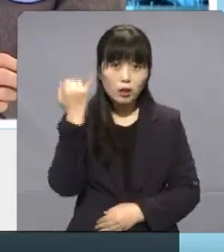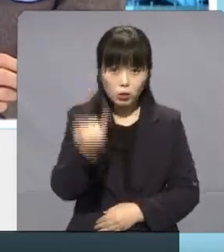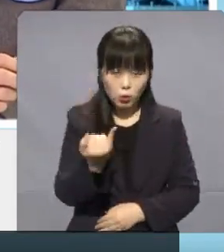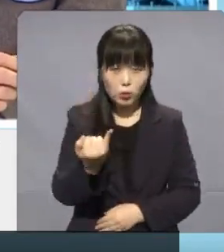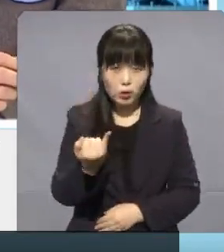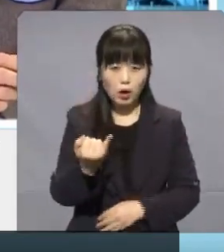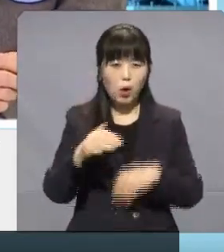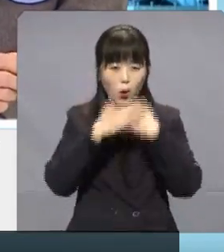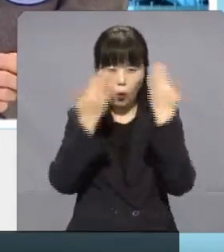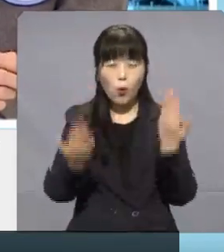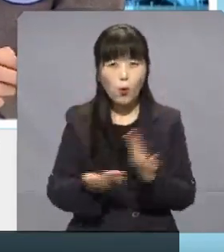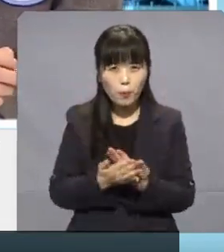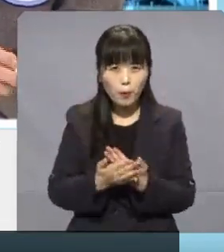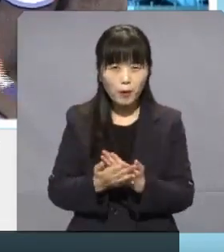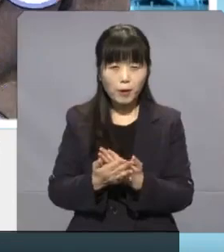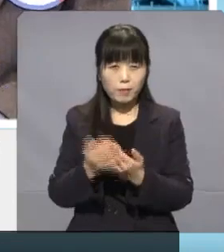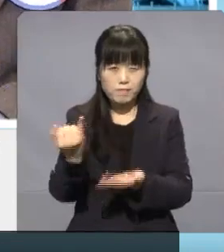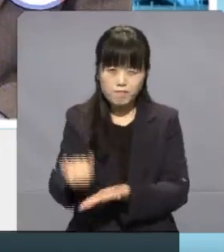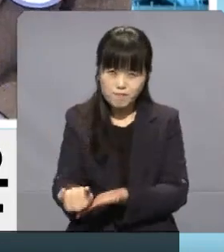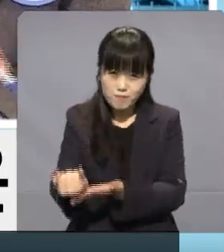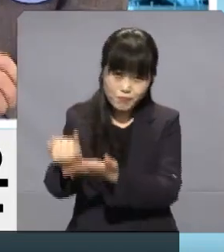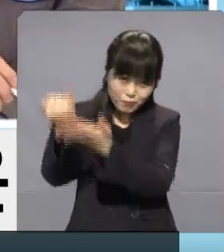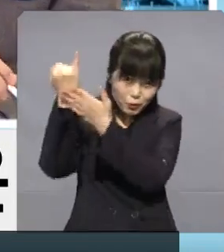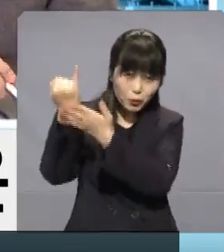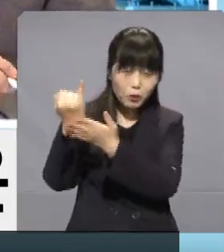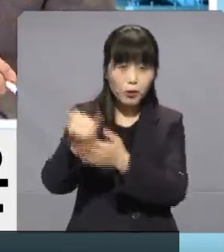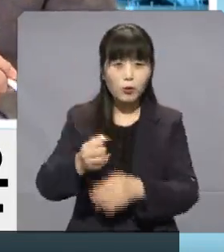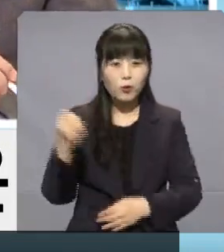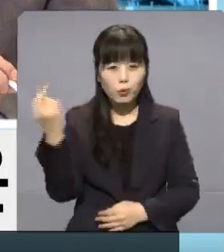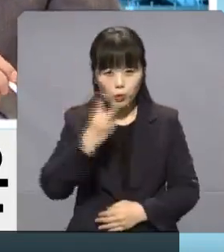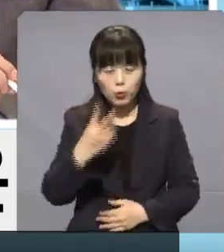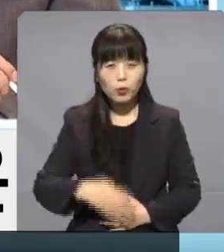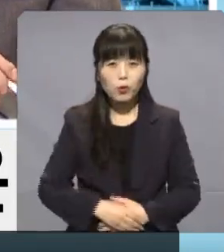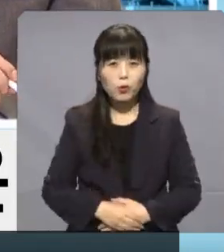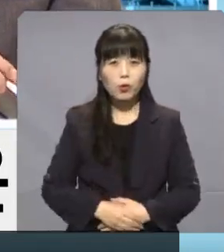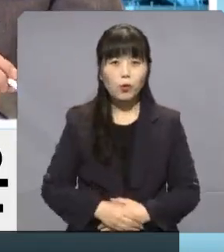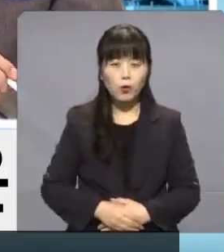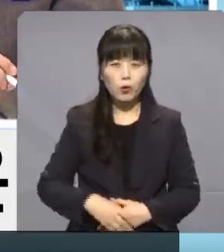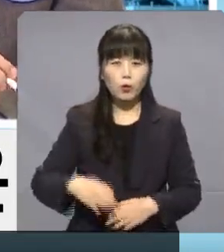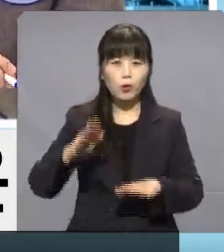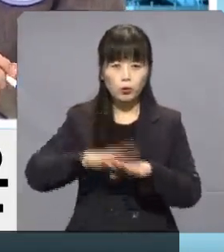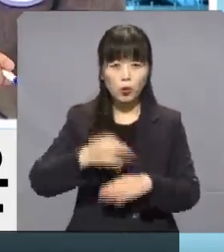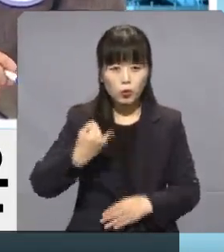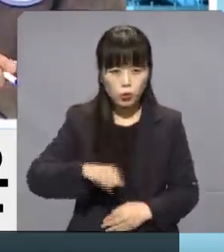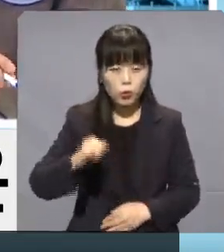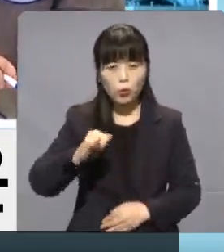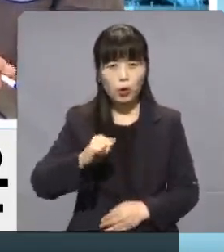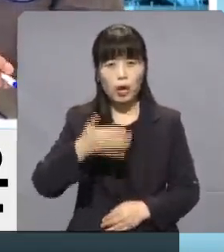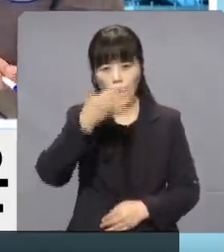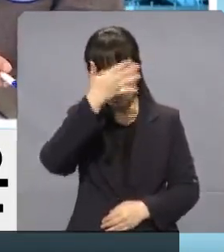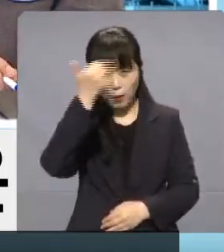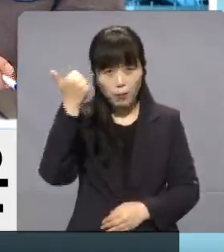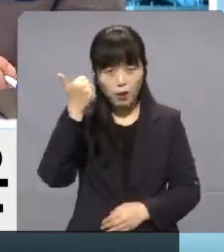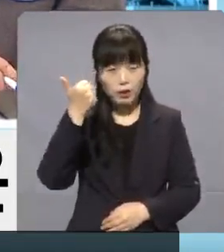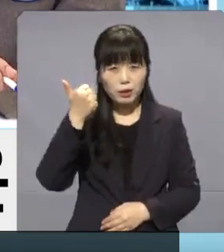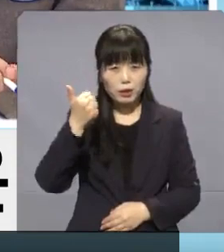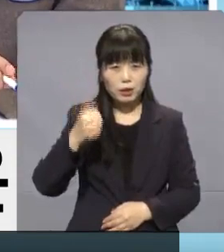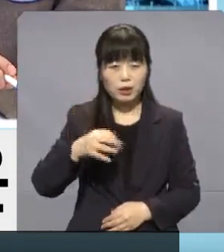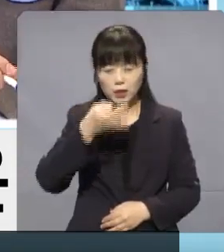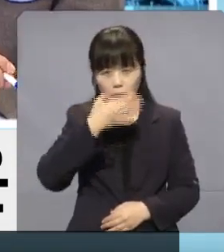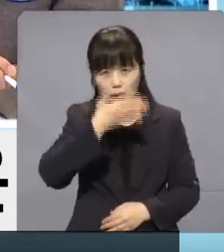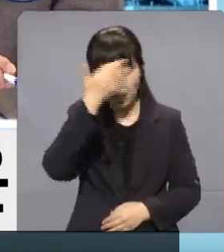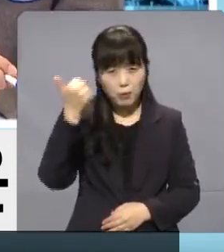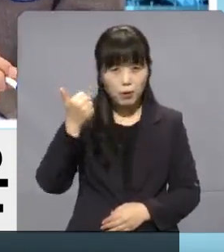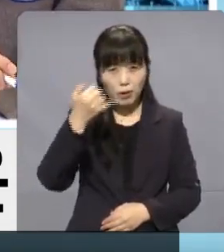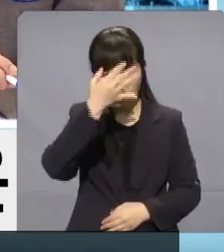대통령을 뭐 온몸으로 모셨다. 그 다음에 손주에게 상처 주는 할머니 되기 싫다. 이런 거 보면, 딸이 너무